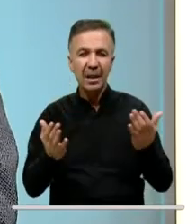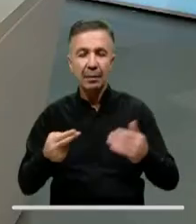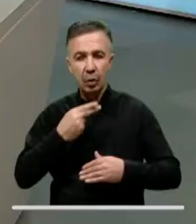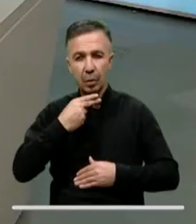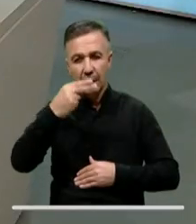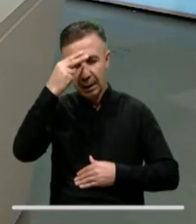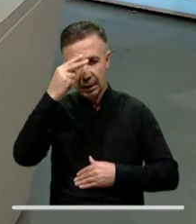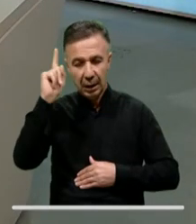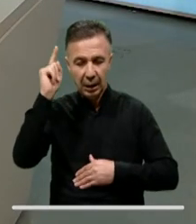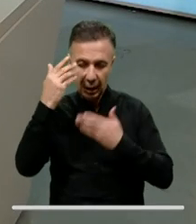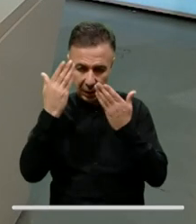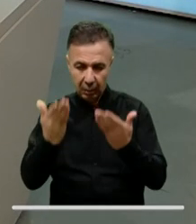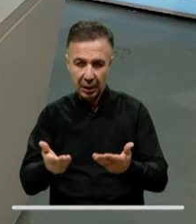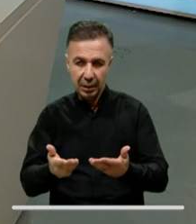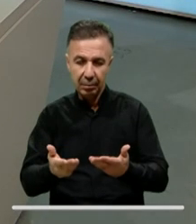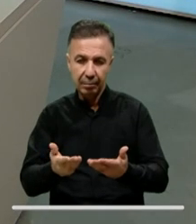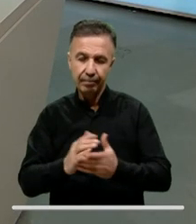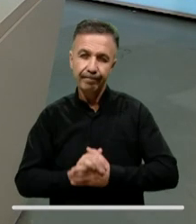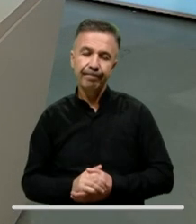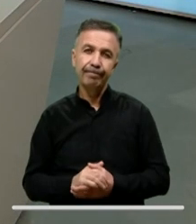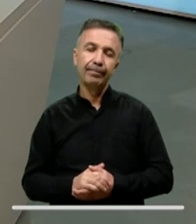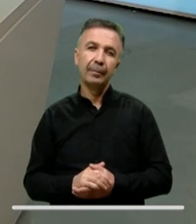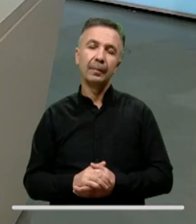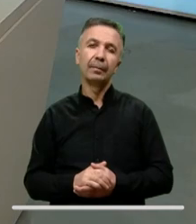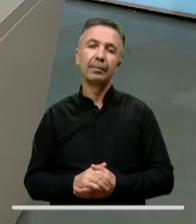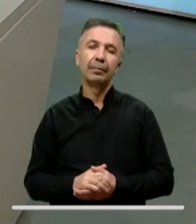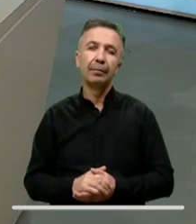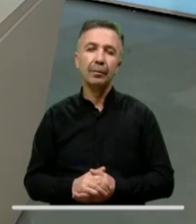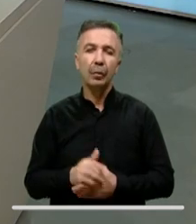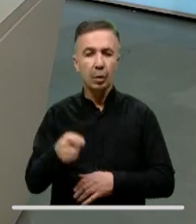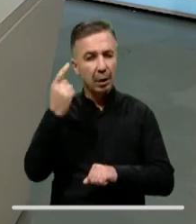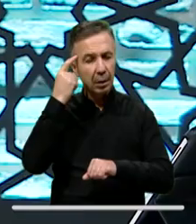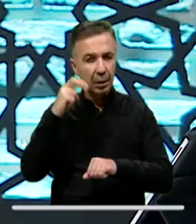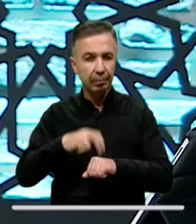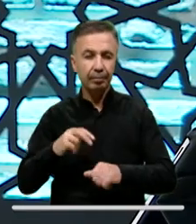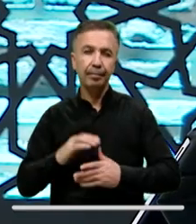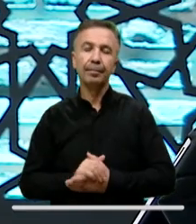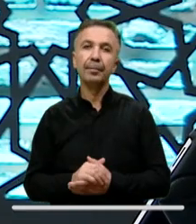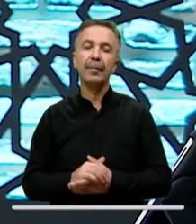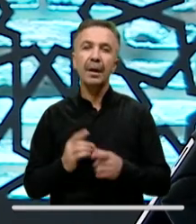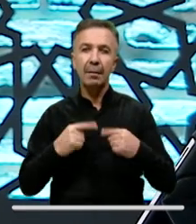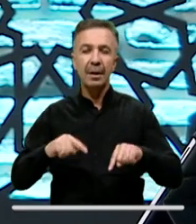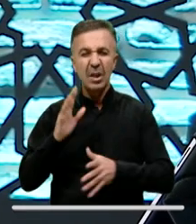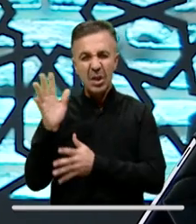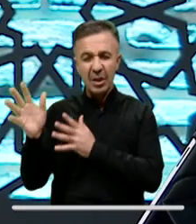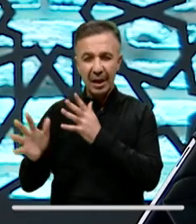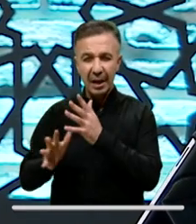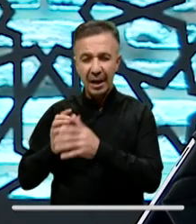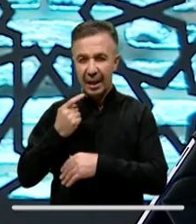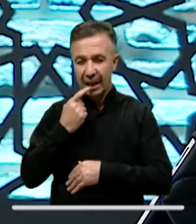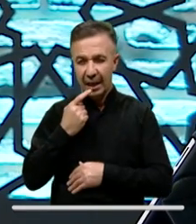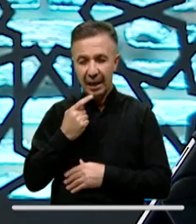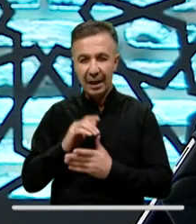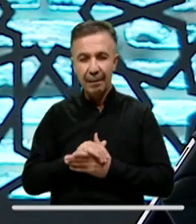geçerlidir. Eyvallah hocam. Teşekkür ederiz. Tabii bu sırada ben şu hatırlatmayı da yapmak istiyorum. Bizi işaret dili üzerinden